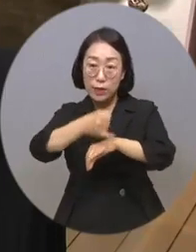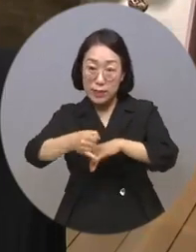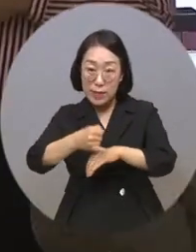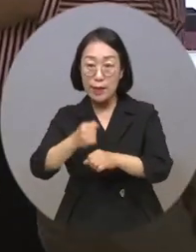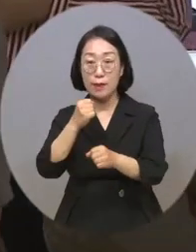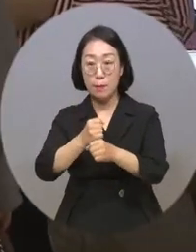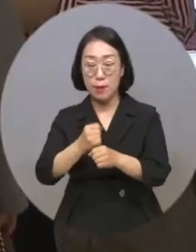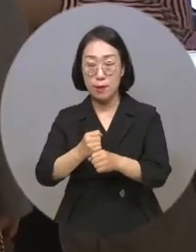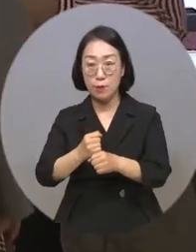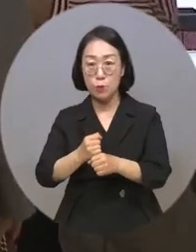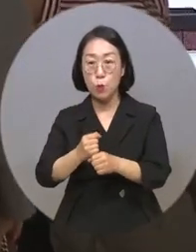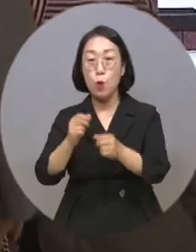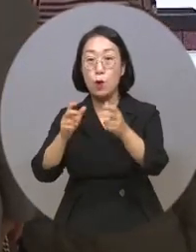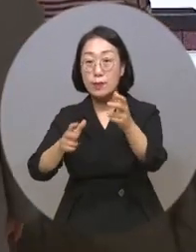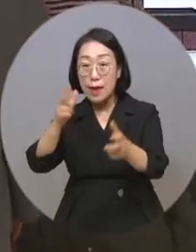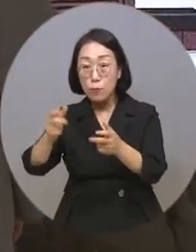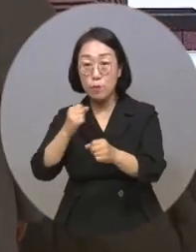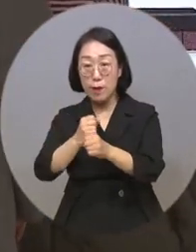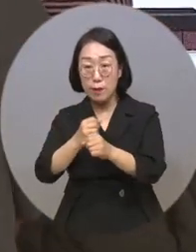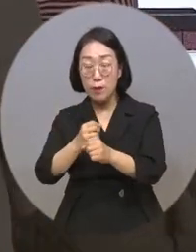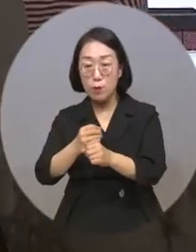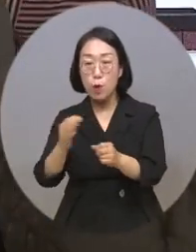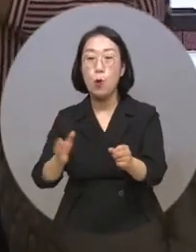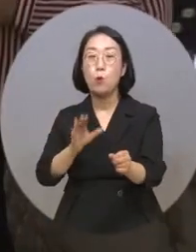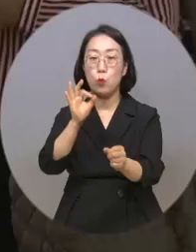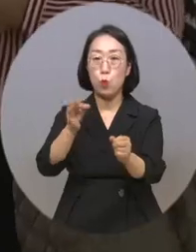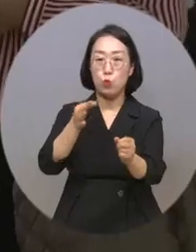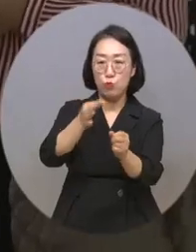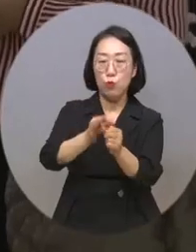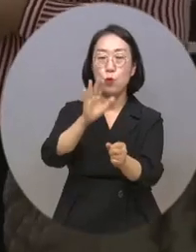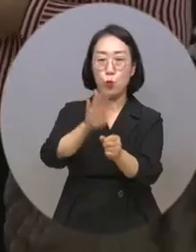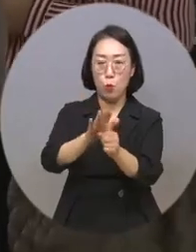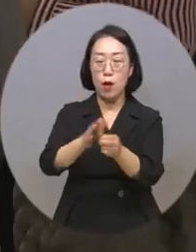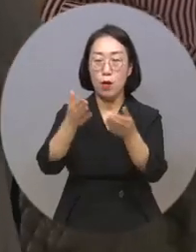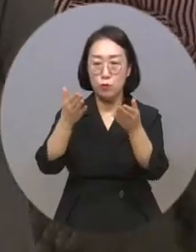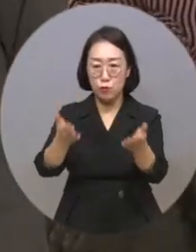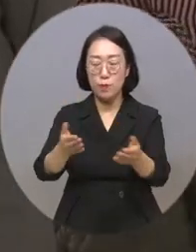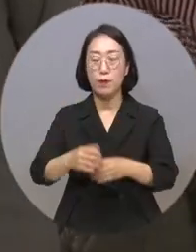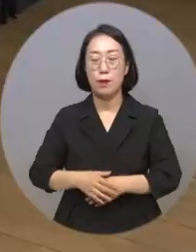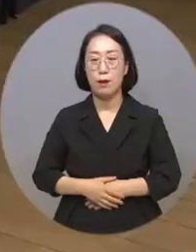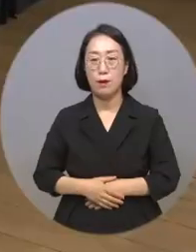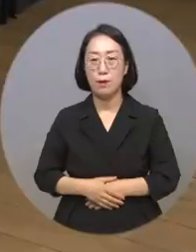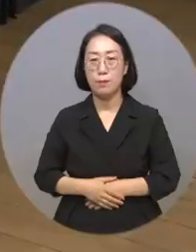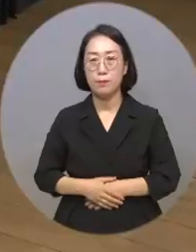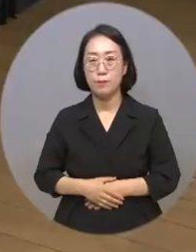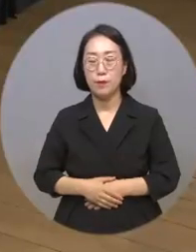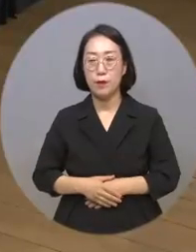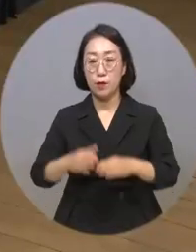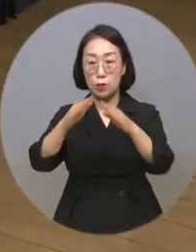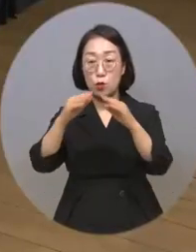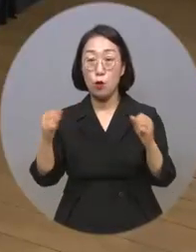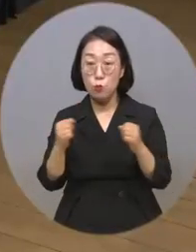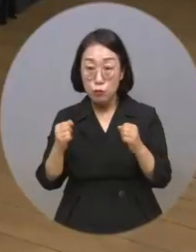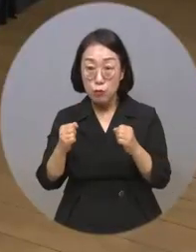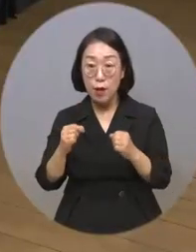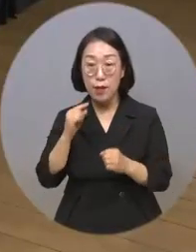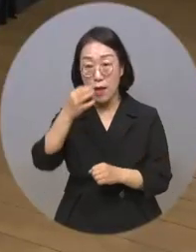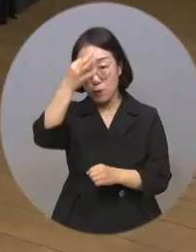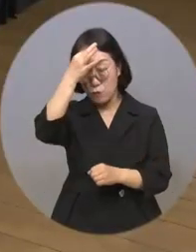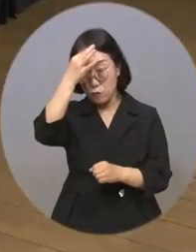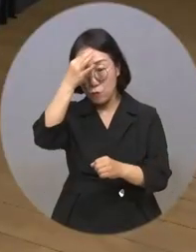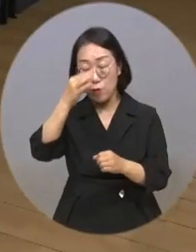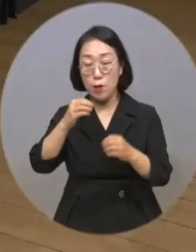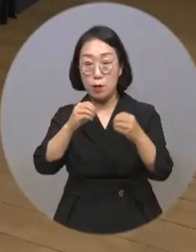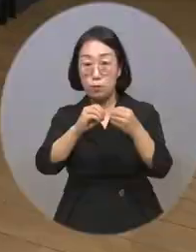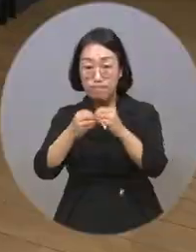위한 제품 개발 보조금을 지원받는 특전이 부여됩니다. 전북의 공예인들이 지역의